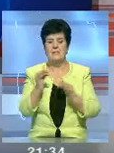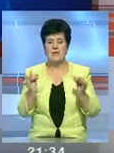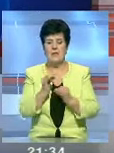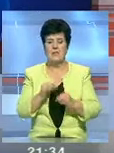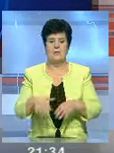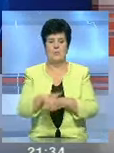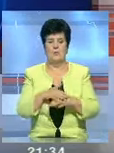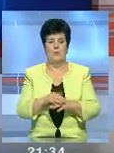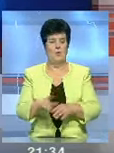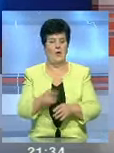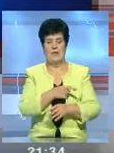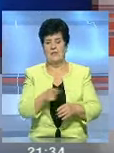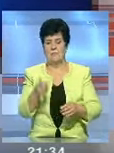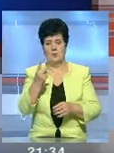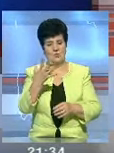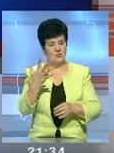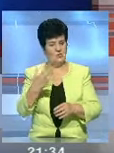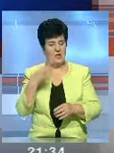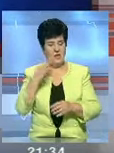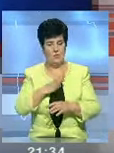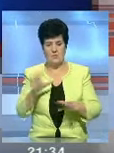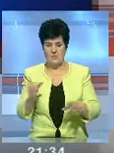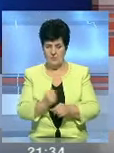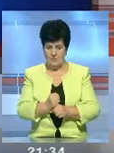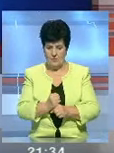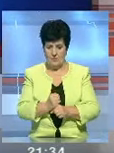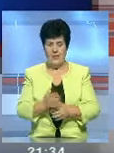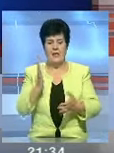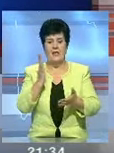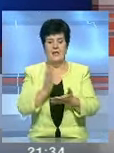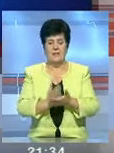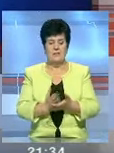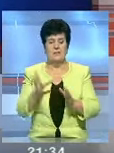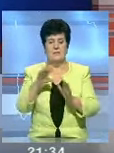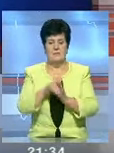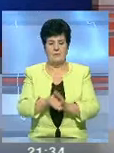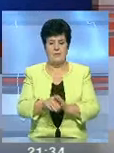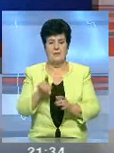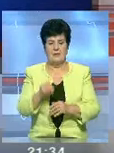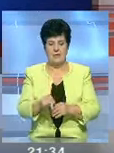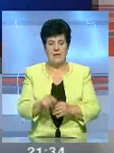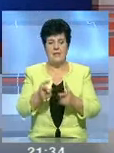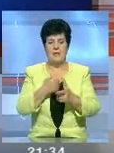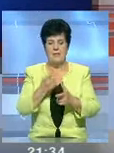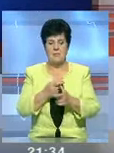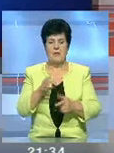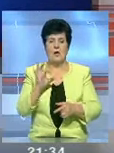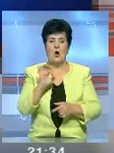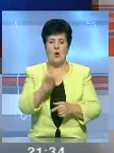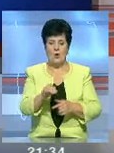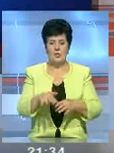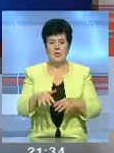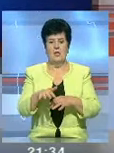de 25 de ani. Уважаемые избиратели, я единственный из кандидатов, кто иду именно от народа. Не